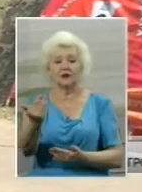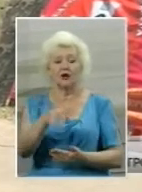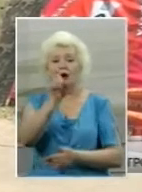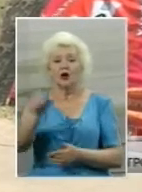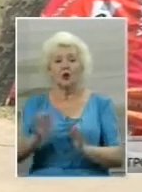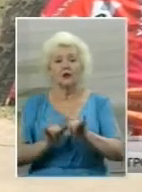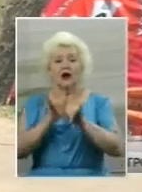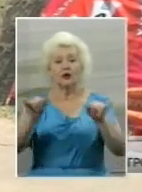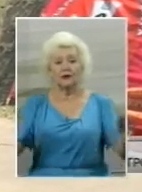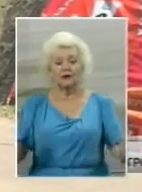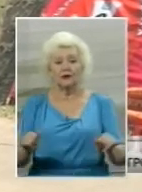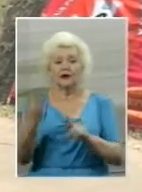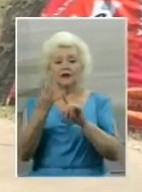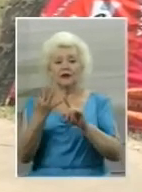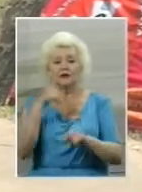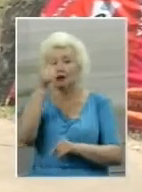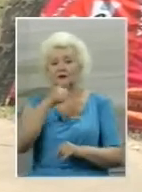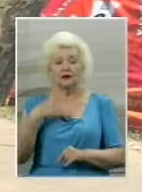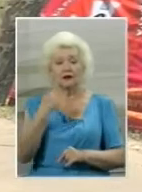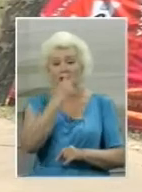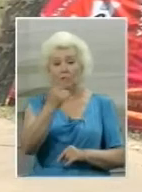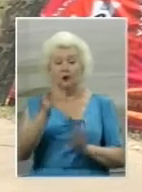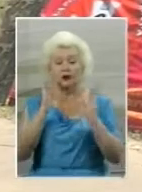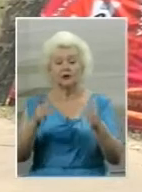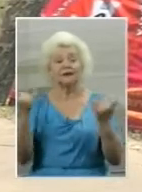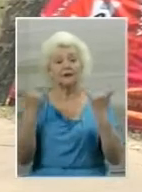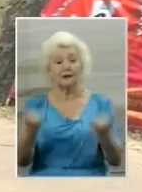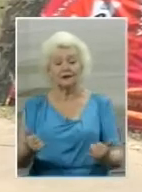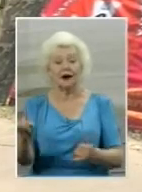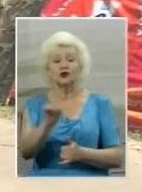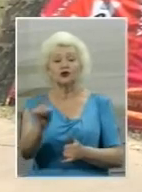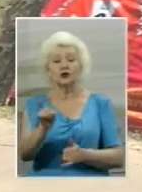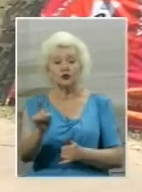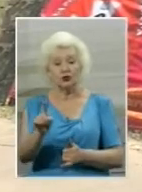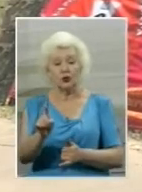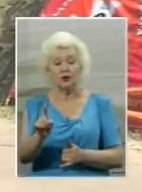ростуть. Тобто на четвертий рік я побачив тільки зараз, що